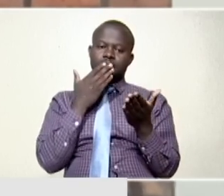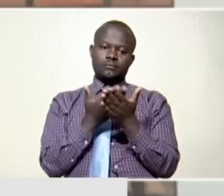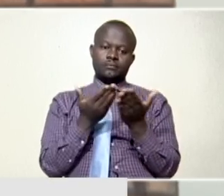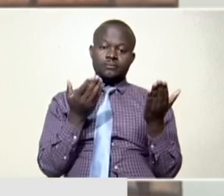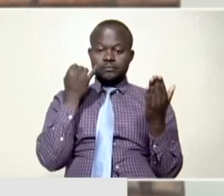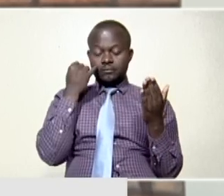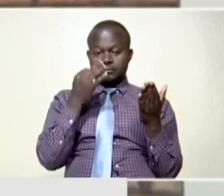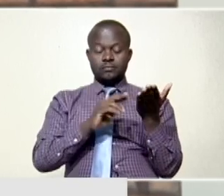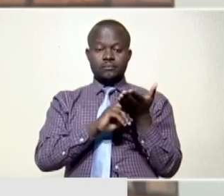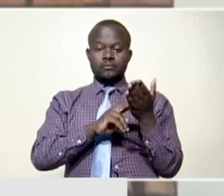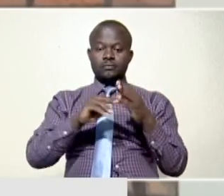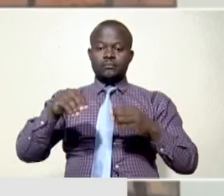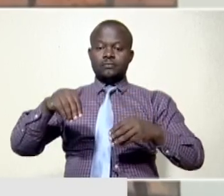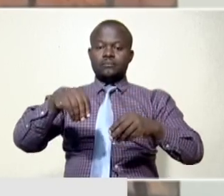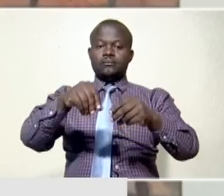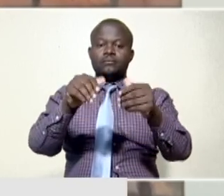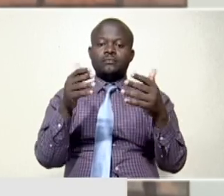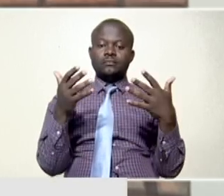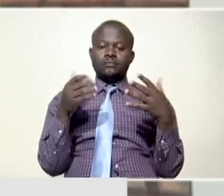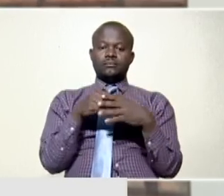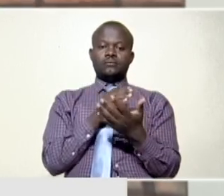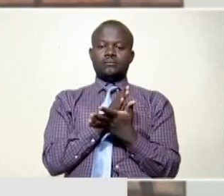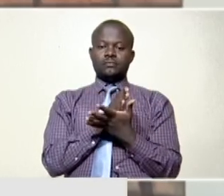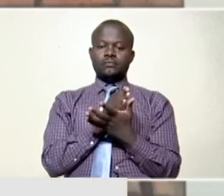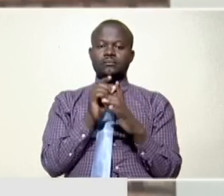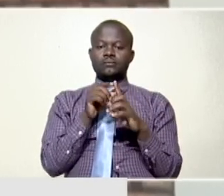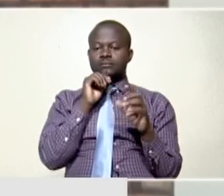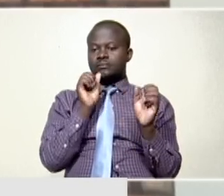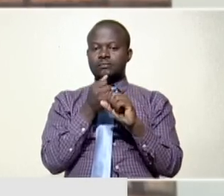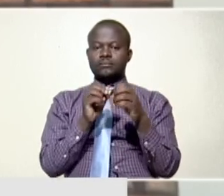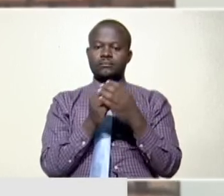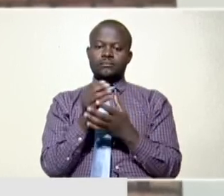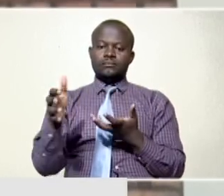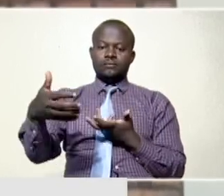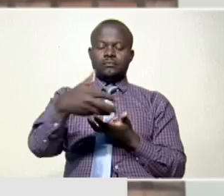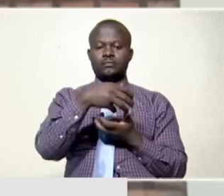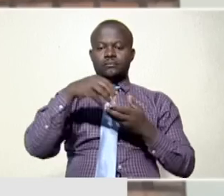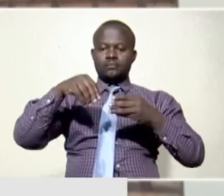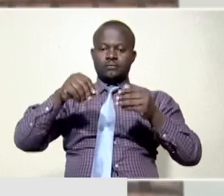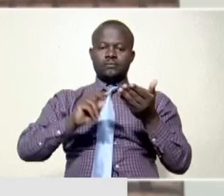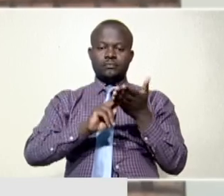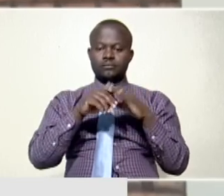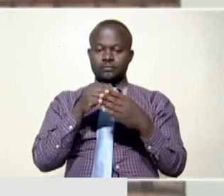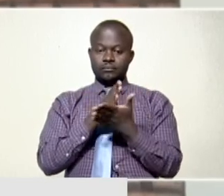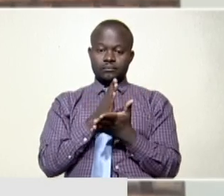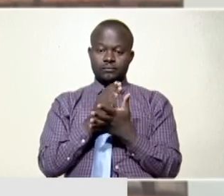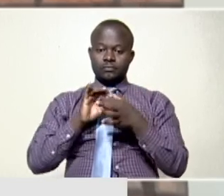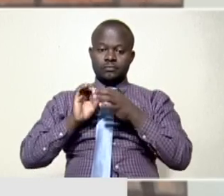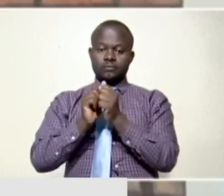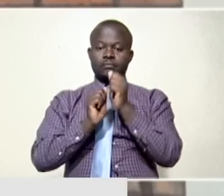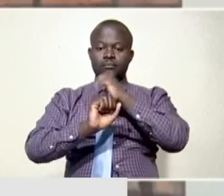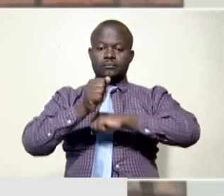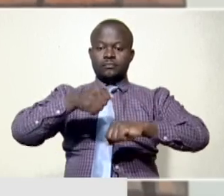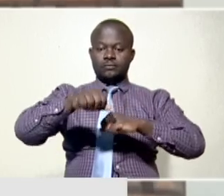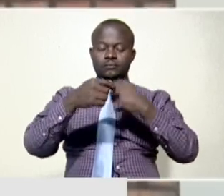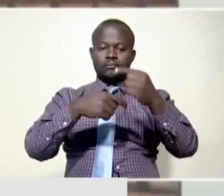nubwo bakoresheje ifumbire mu by'ukuri umuceri ntabwo wakwera. Ya fumbire bakoresheje mu by'ukuri nifatanya n'ibikorwa byabo no gukomeza